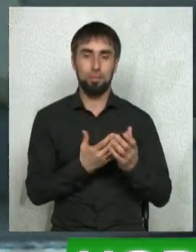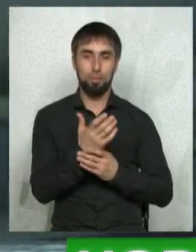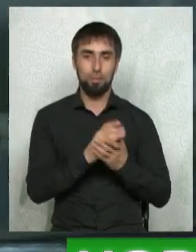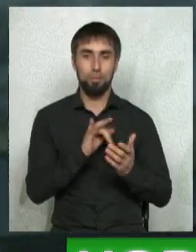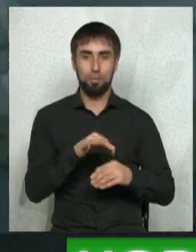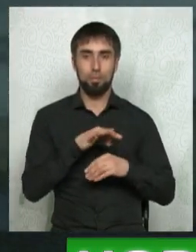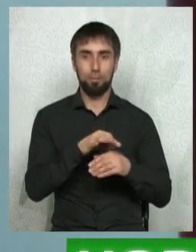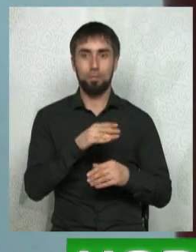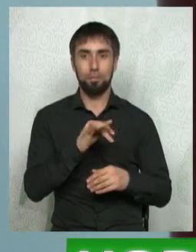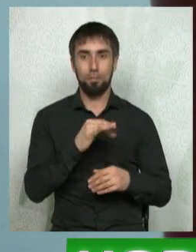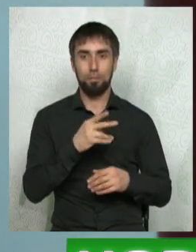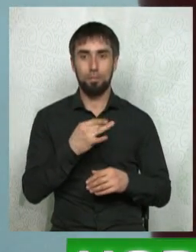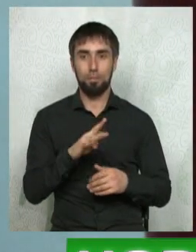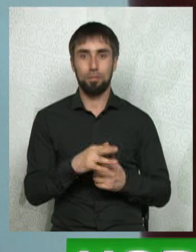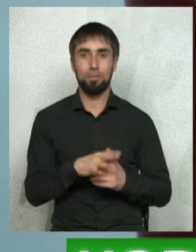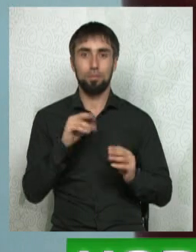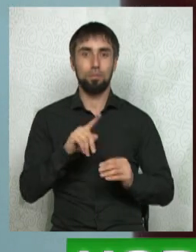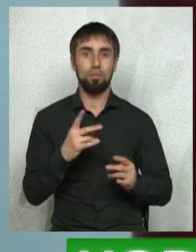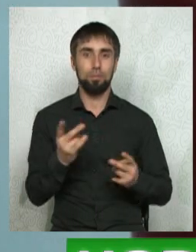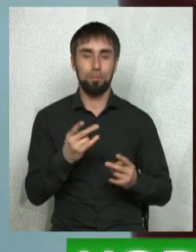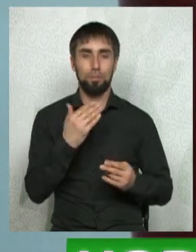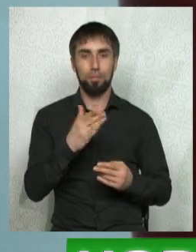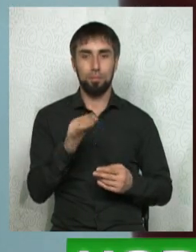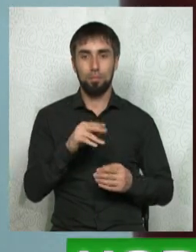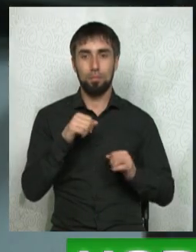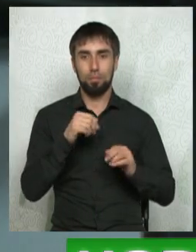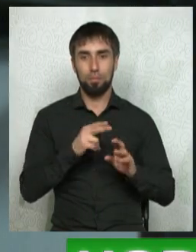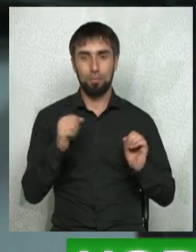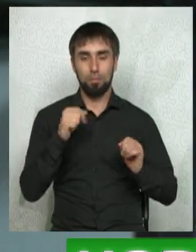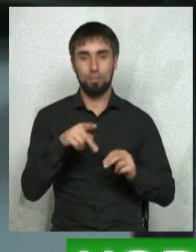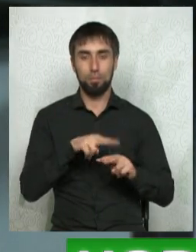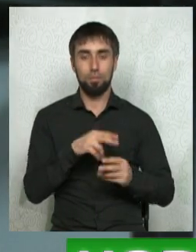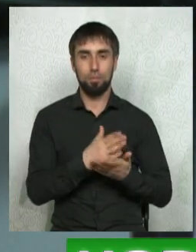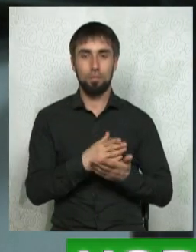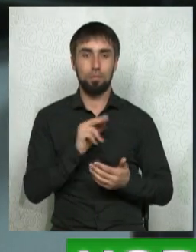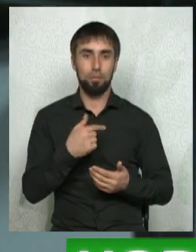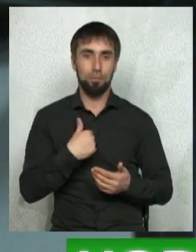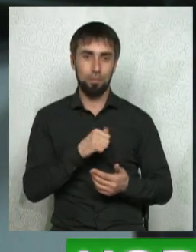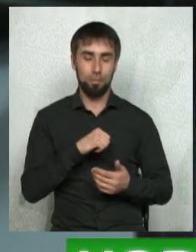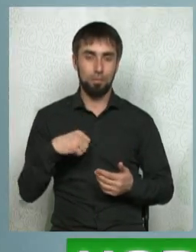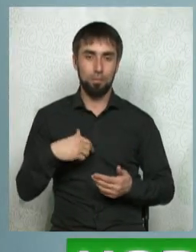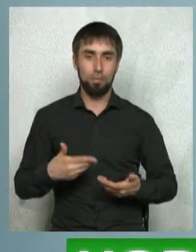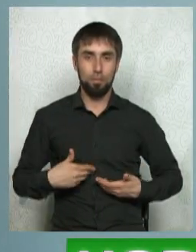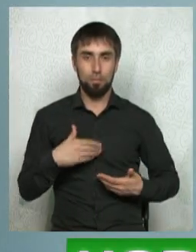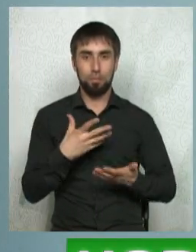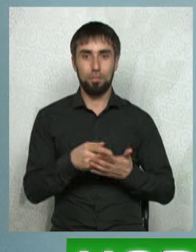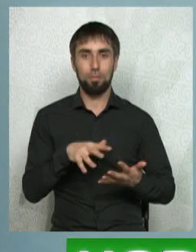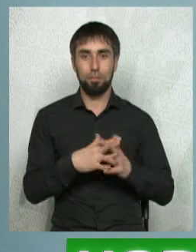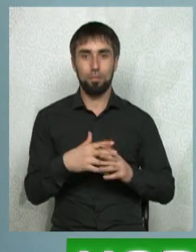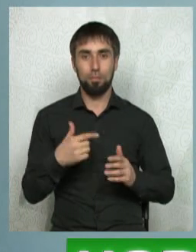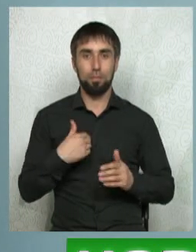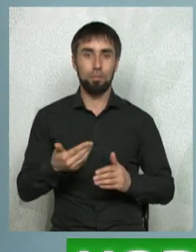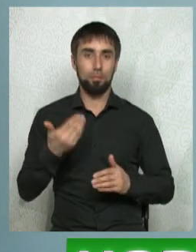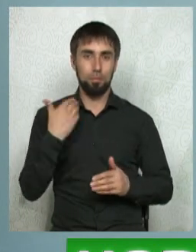провели вентиляцию. Все, что нужно для этого вида спорта, здесь есть. Поскольку я сам тоже житель этого села, я